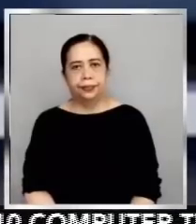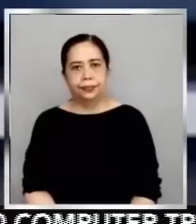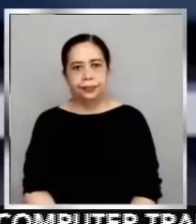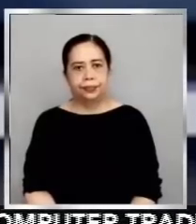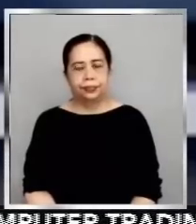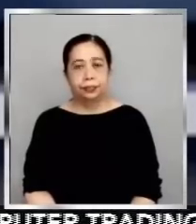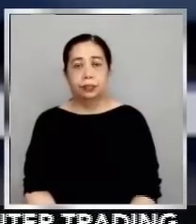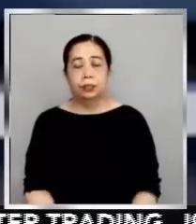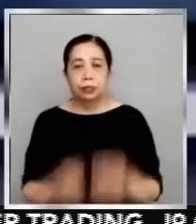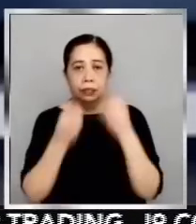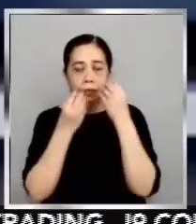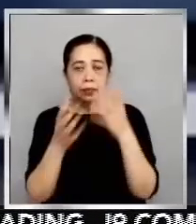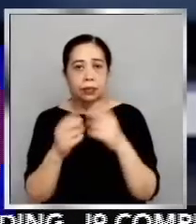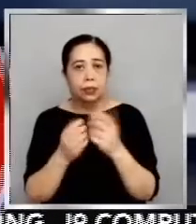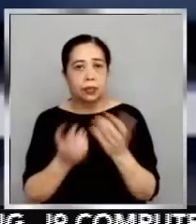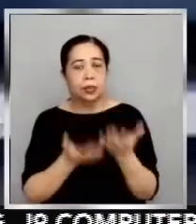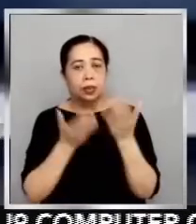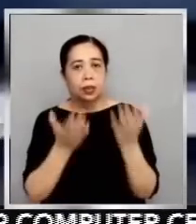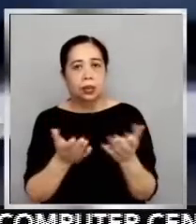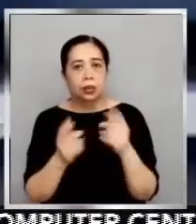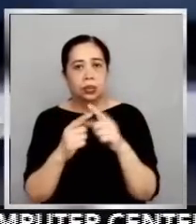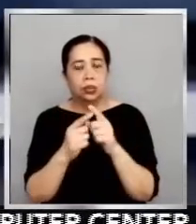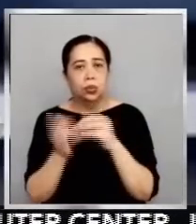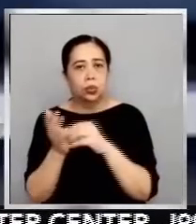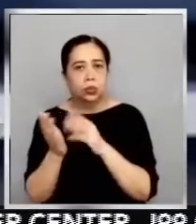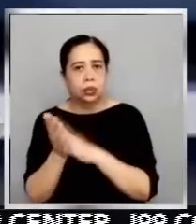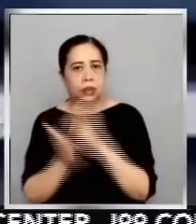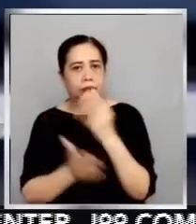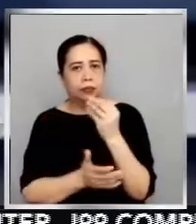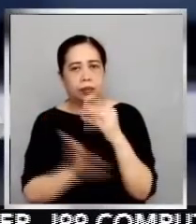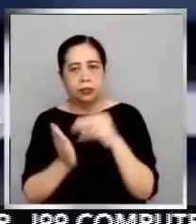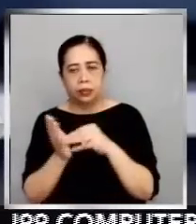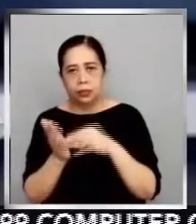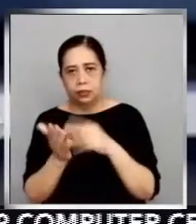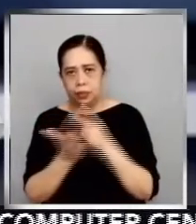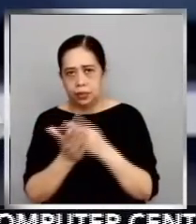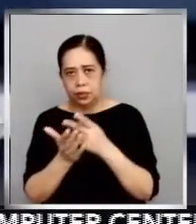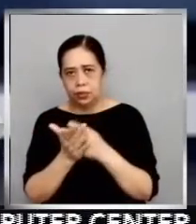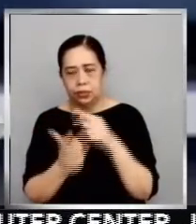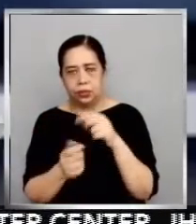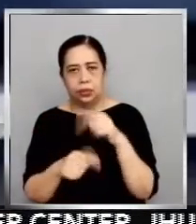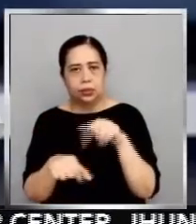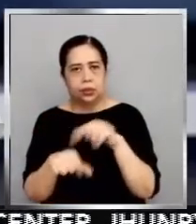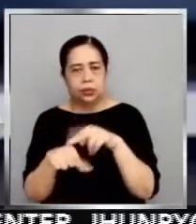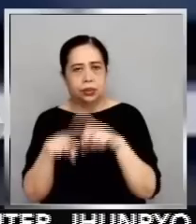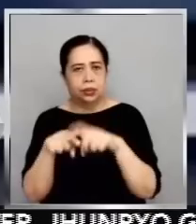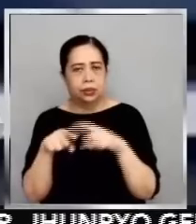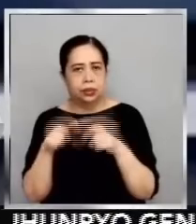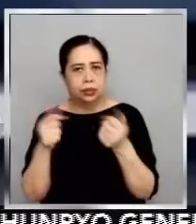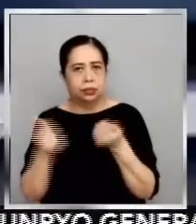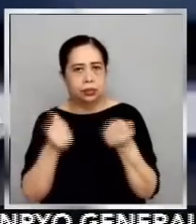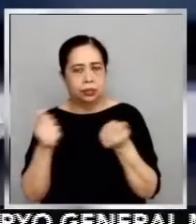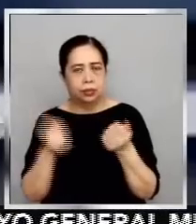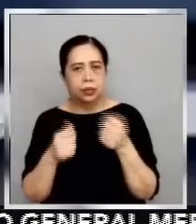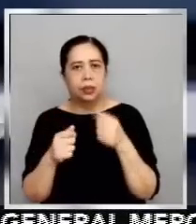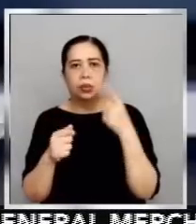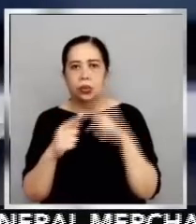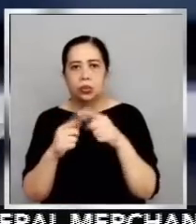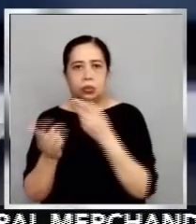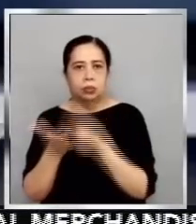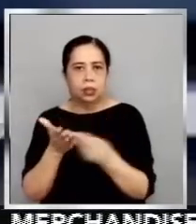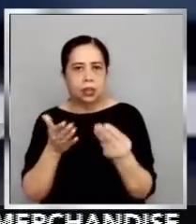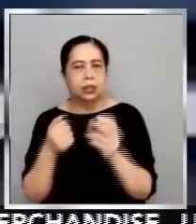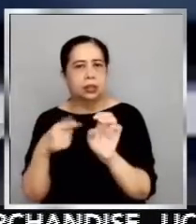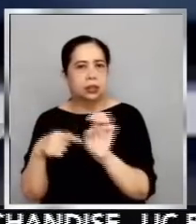Maglalabas daw ng resolusyon ng Umeco para makautang ng 50 million pesos sa National Electrification Administrator o NEA para makabili ng bunker